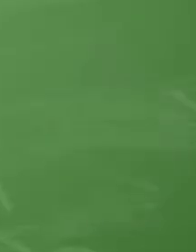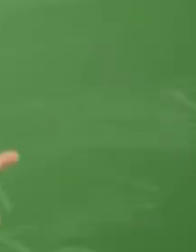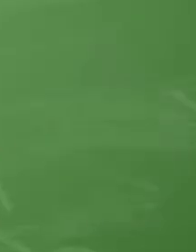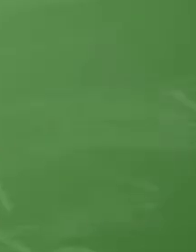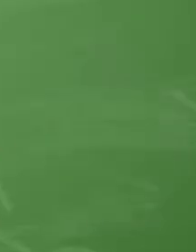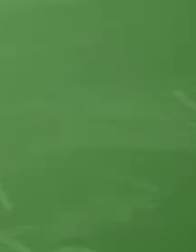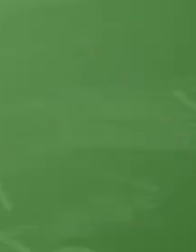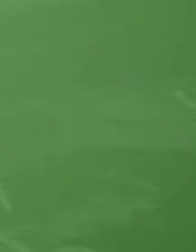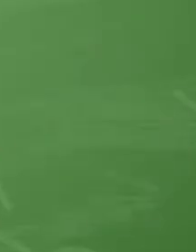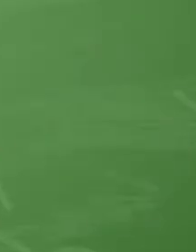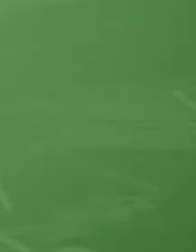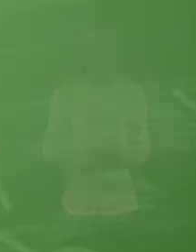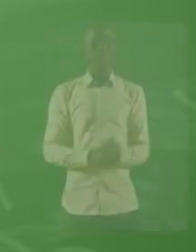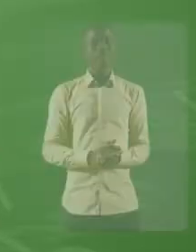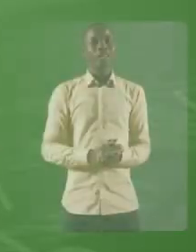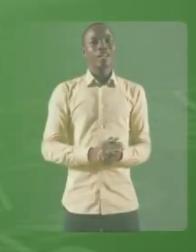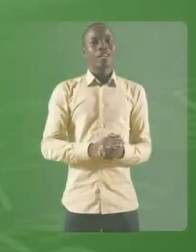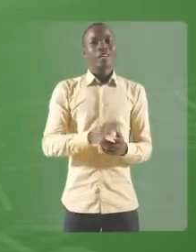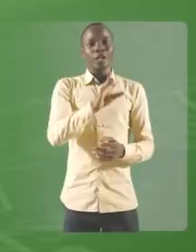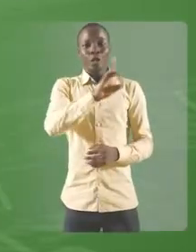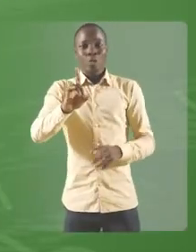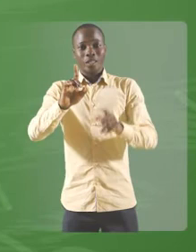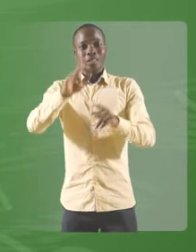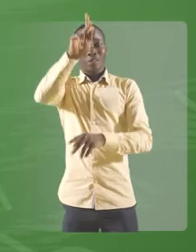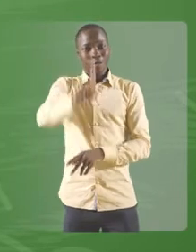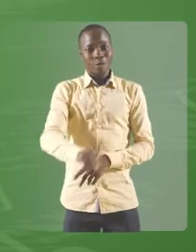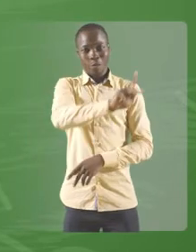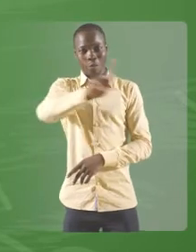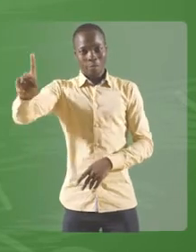Nous passons à présent aux droites perpendiculaires.